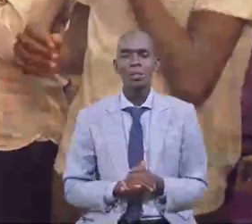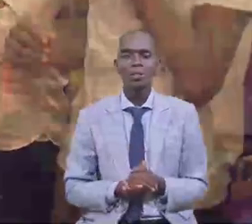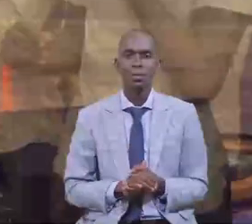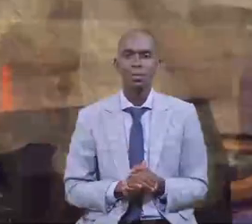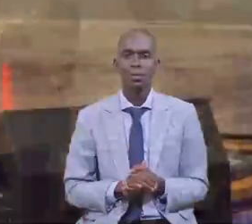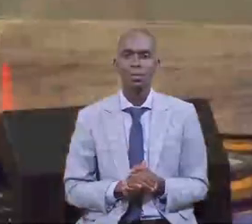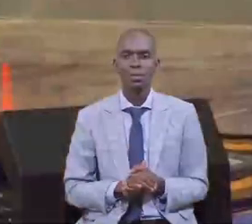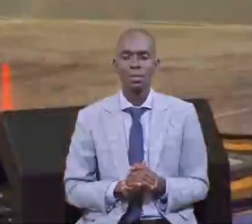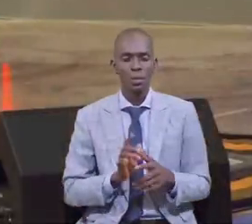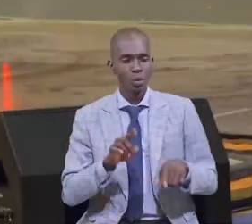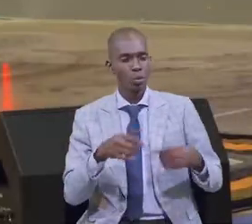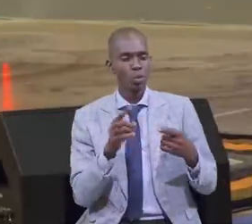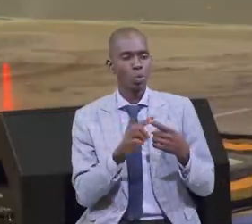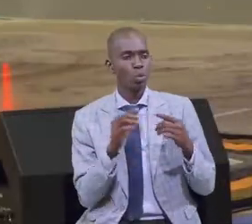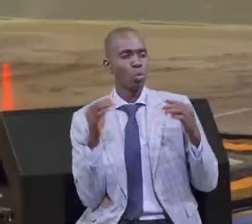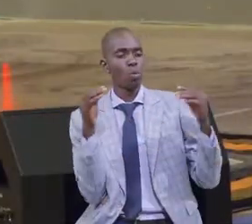pas de quoi